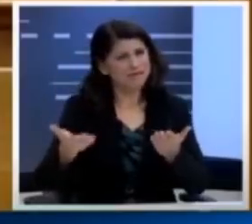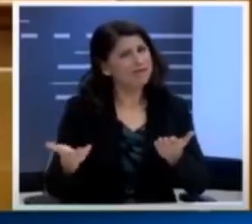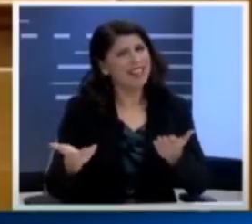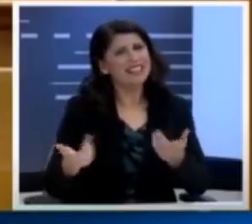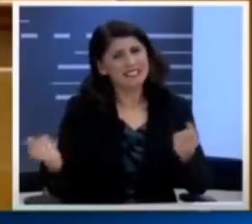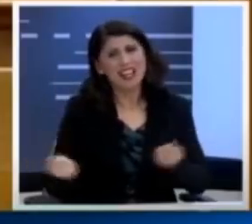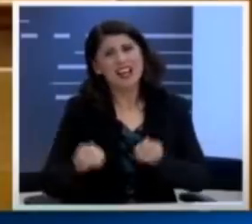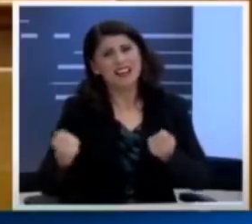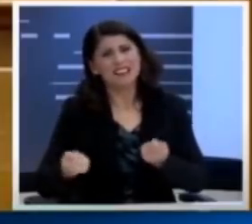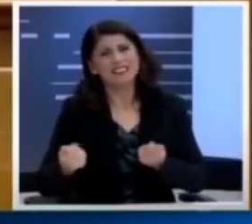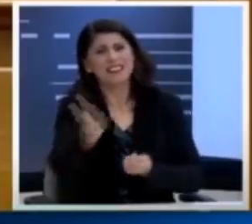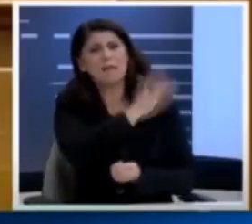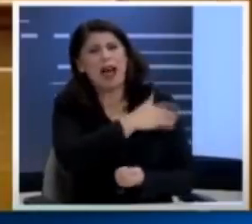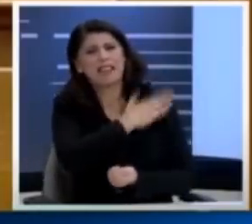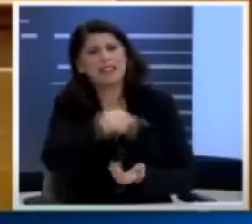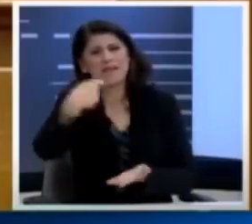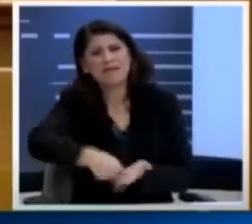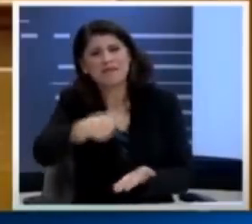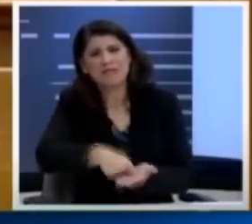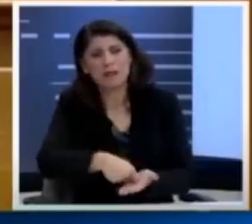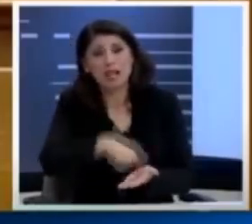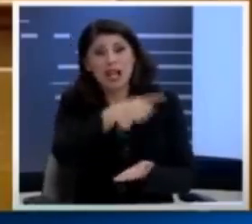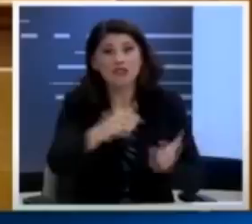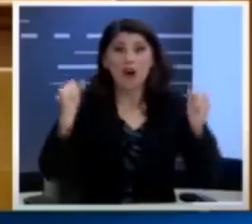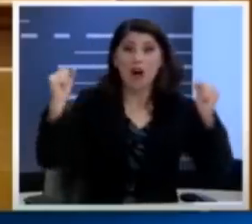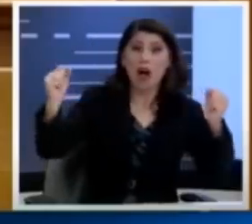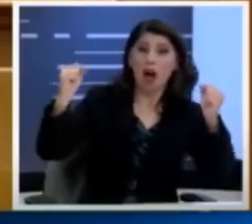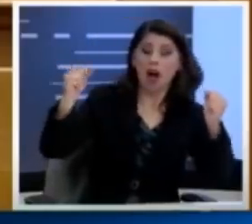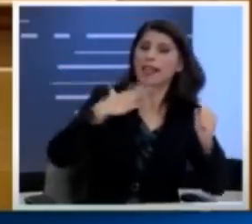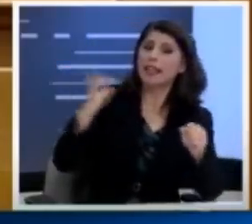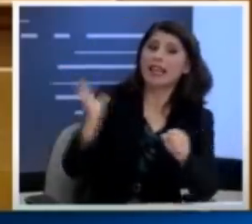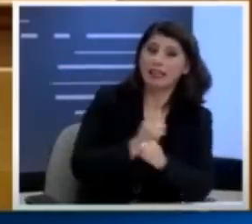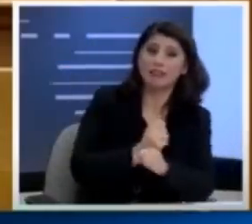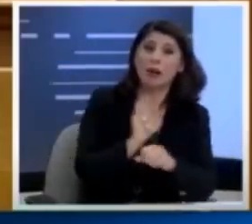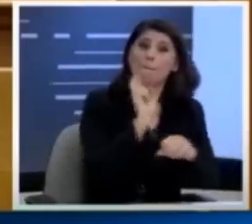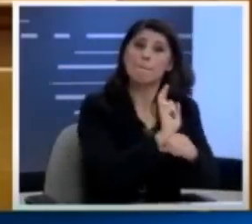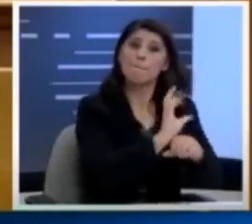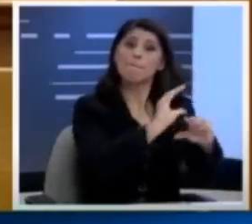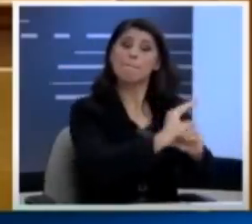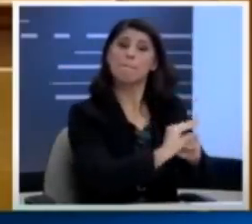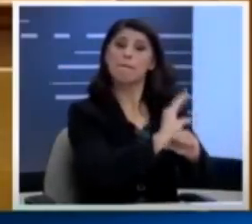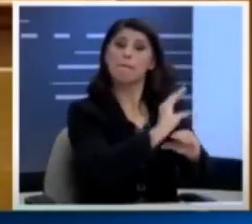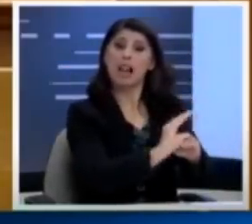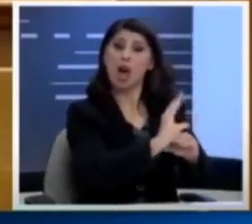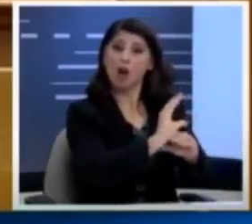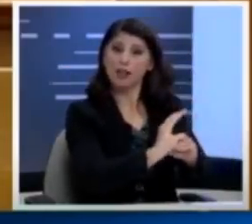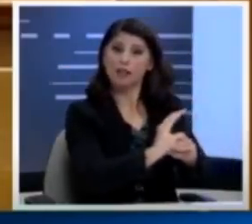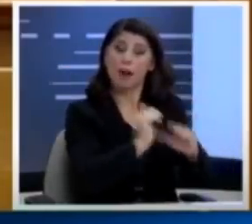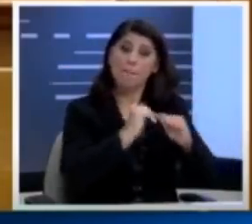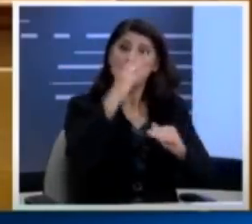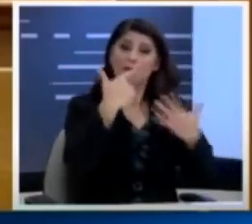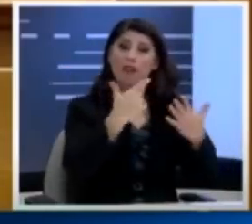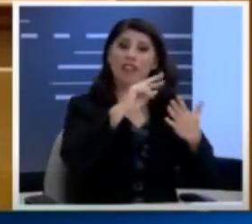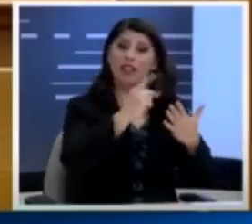στα εργατικά λαϊκά στρώματα. Πανηγυρίζετε γιατί πετυχαίνετε ένα πλεόνασμα ύψους πάνω από